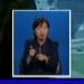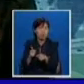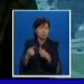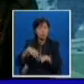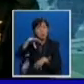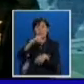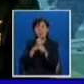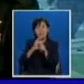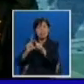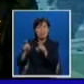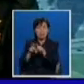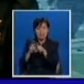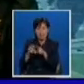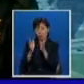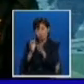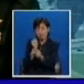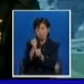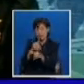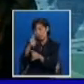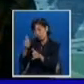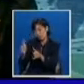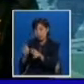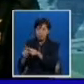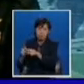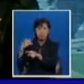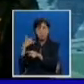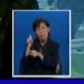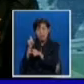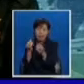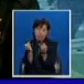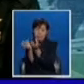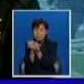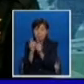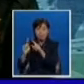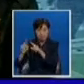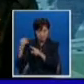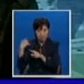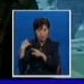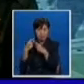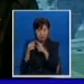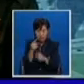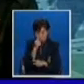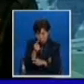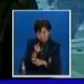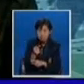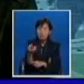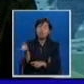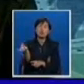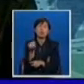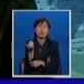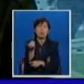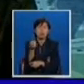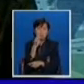จจะเป็นไปได้มันก็มีนะครับจะ1 2 3 4 5แต่ผมคิดว่าจำนวนตัวเลขของปริมาณดังกล่าวเนี่ย